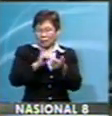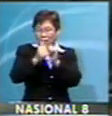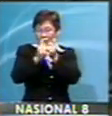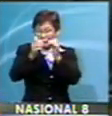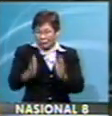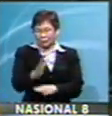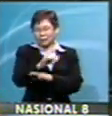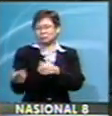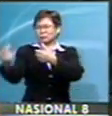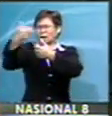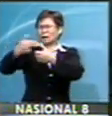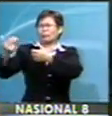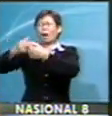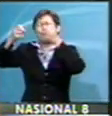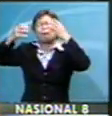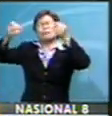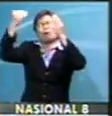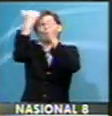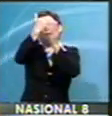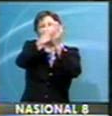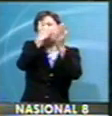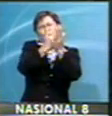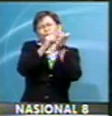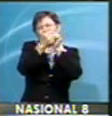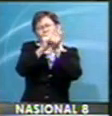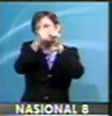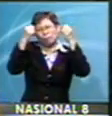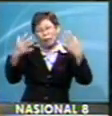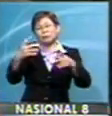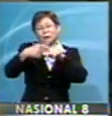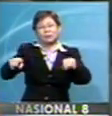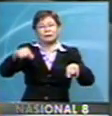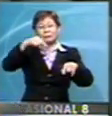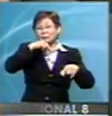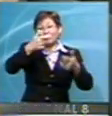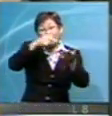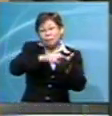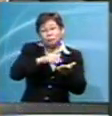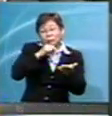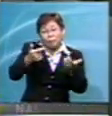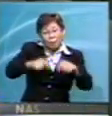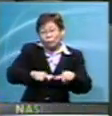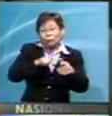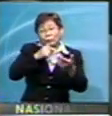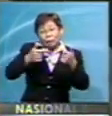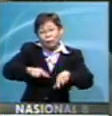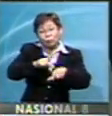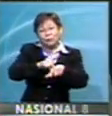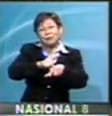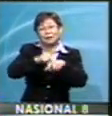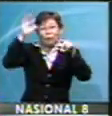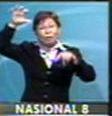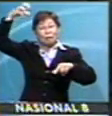terlibat dalam sebanyak sukan acara sukan yang mungkin Sedangkan ini tidak berlaku semasa di di vitian